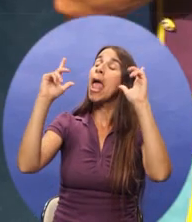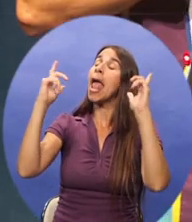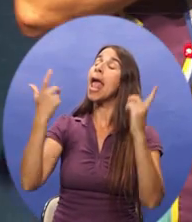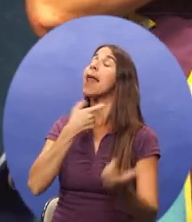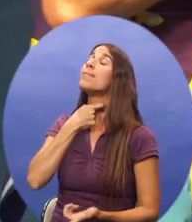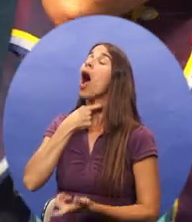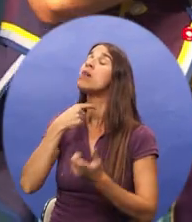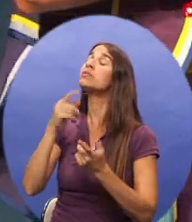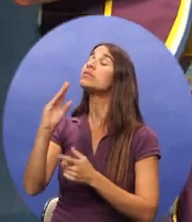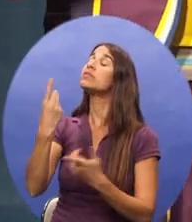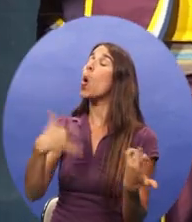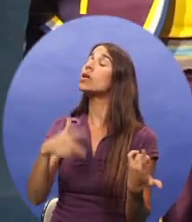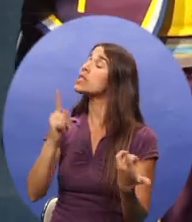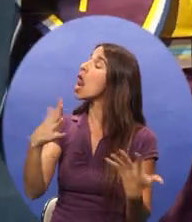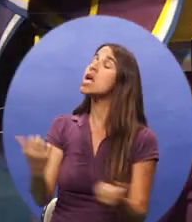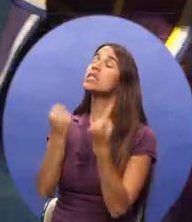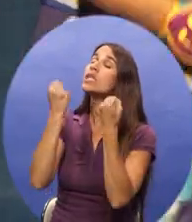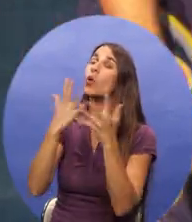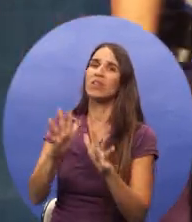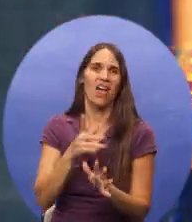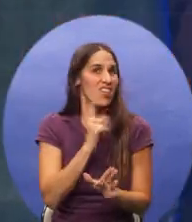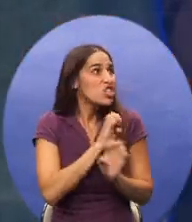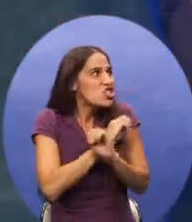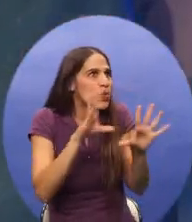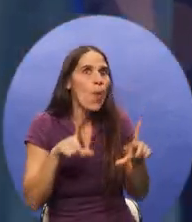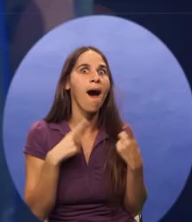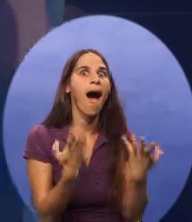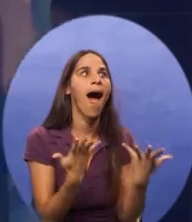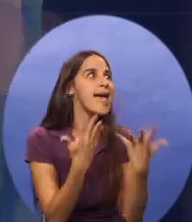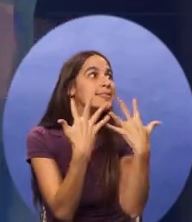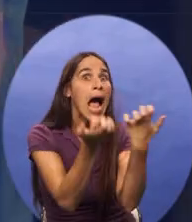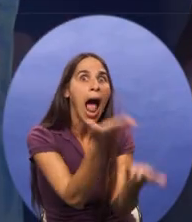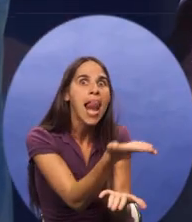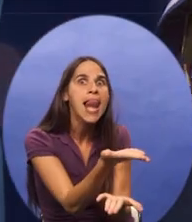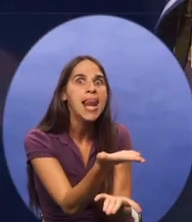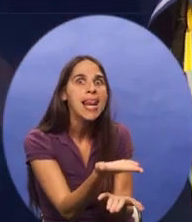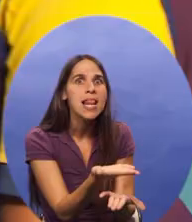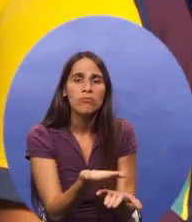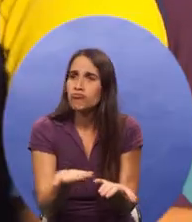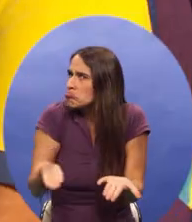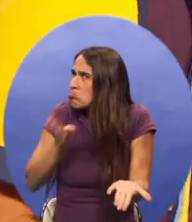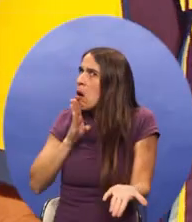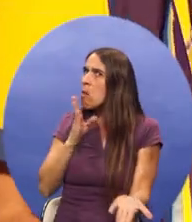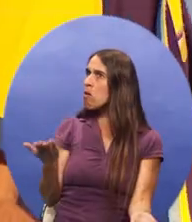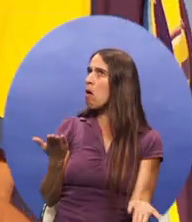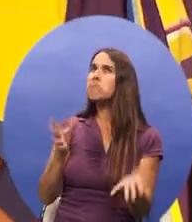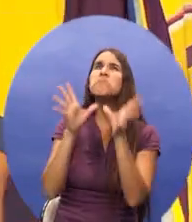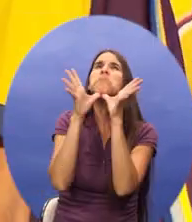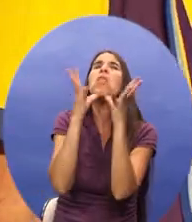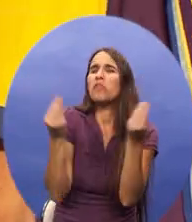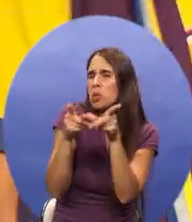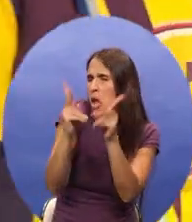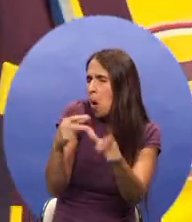ברירה. אתה חייב להציל את התוכנית. אבל אנחנו בשידור חי ויש פה קהל. מה הבעיה? יש